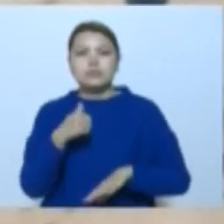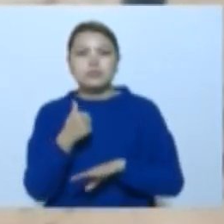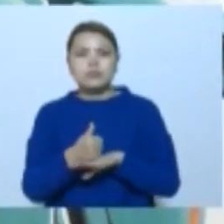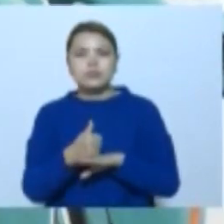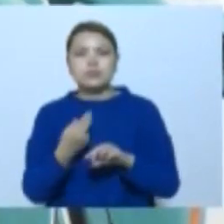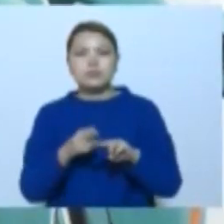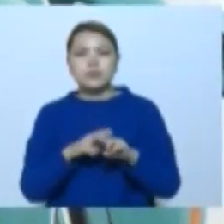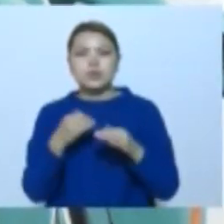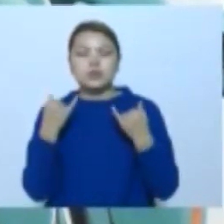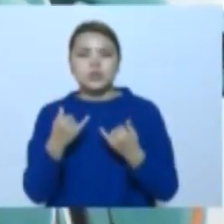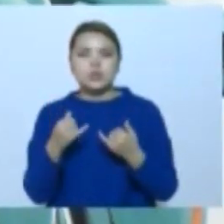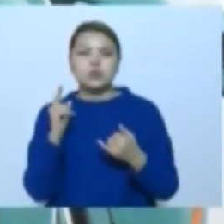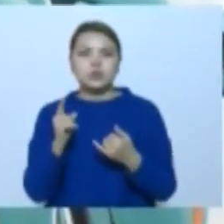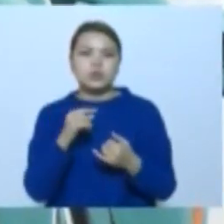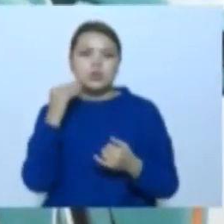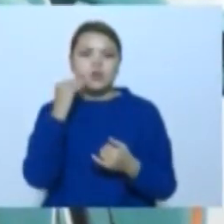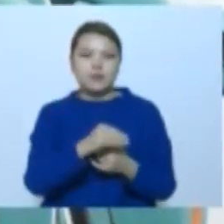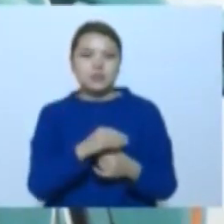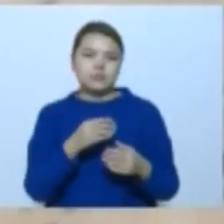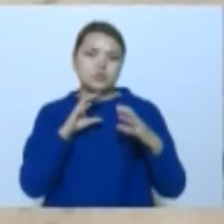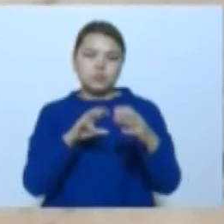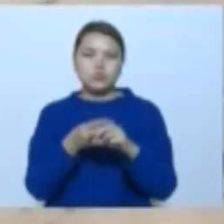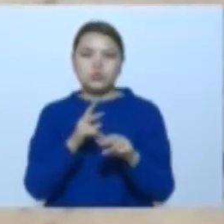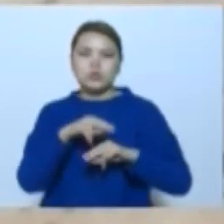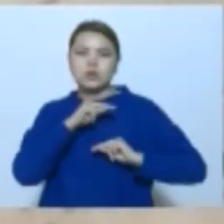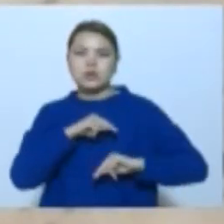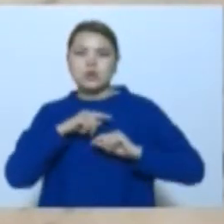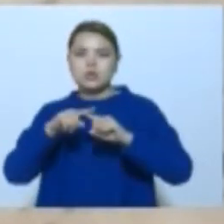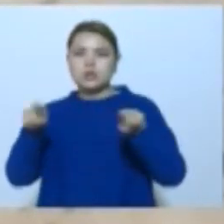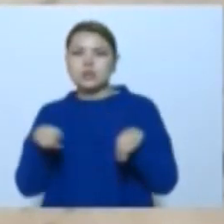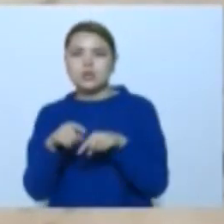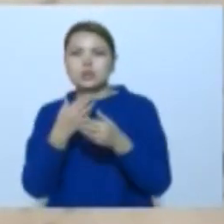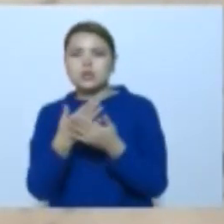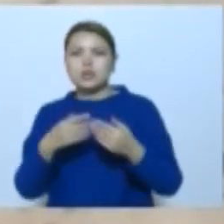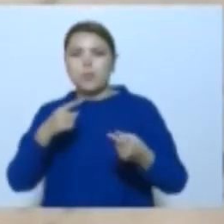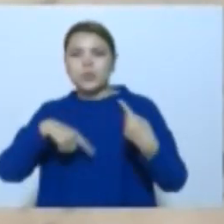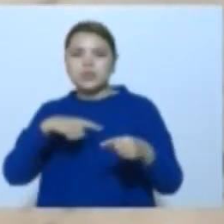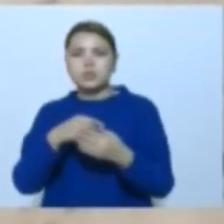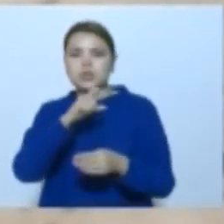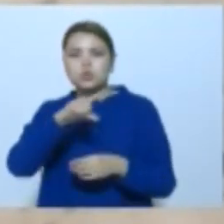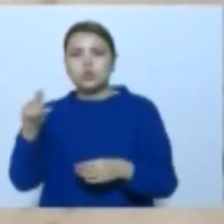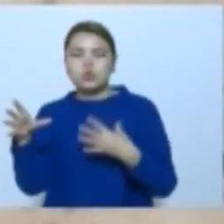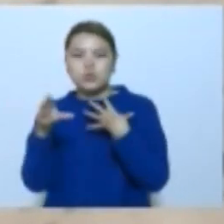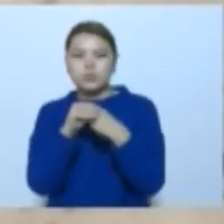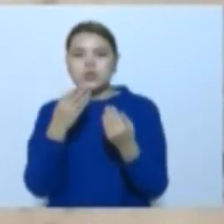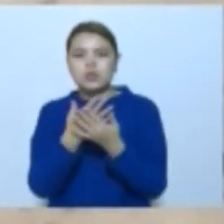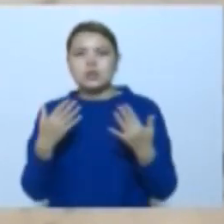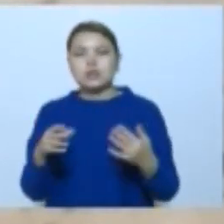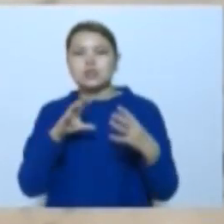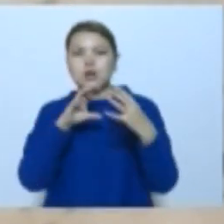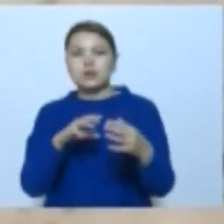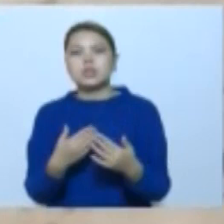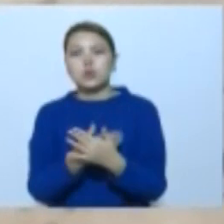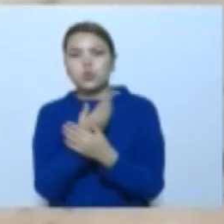пассажиров главное - это эффективность маршрута совместно с предпринимательской корпорацией и бизнесменами на сегодняшний день с этими маршрутами и с